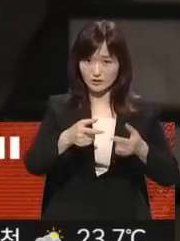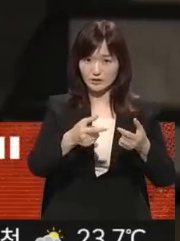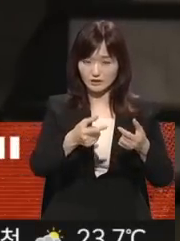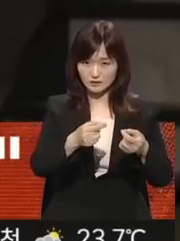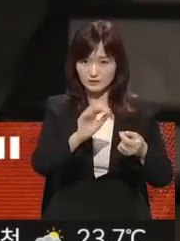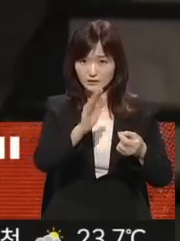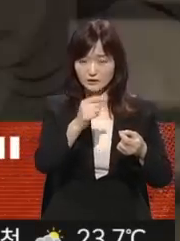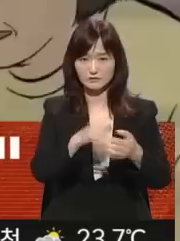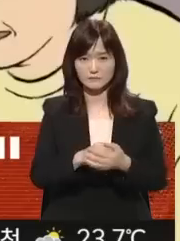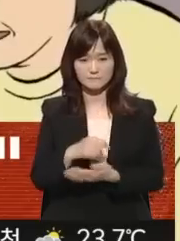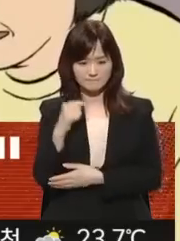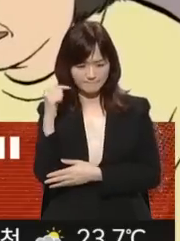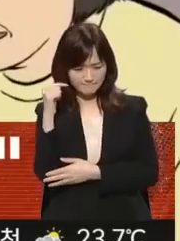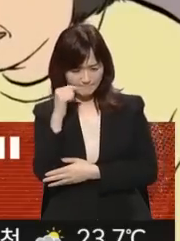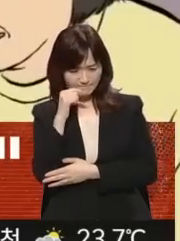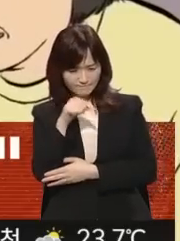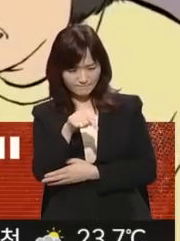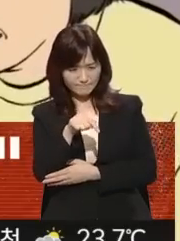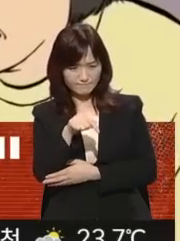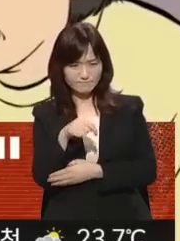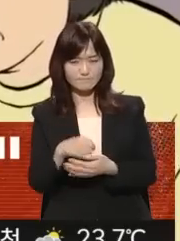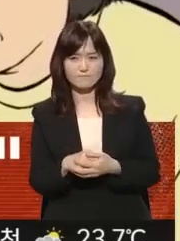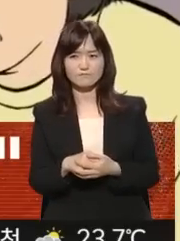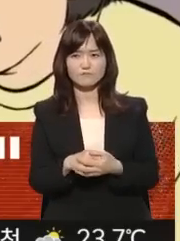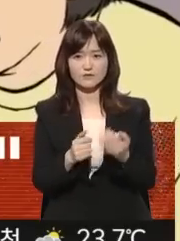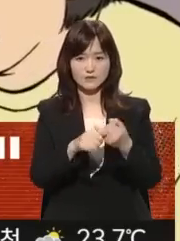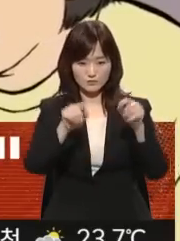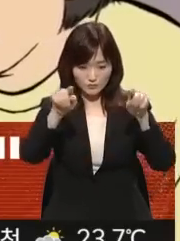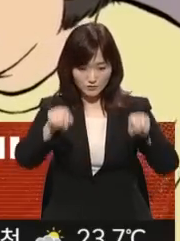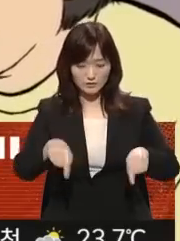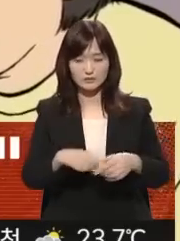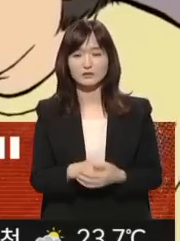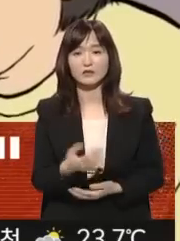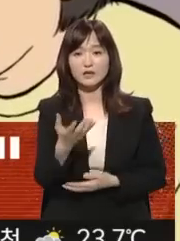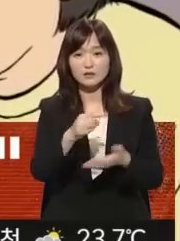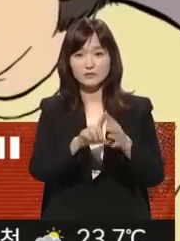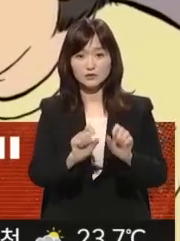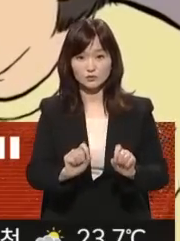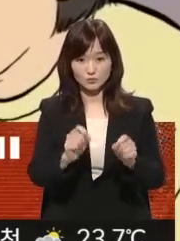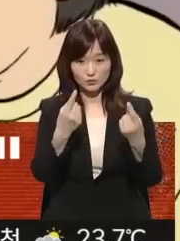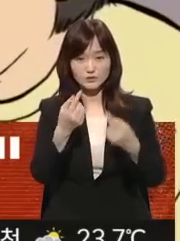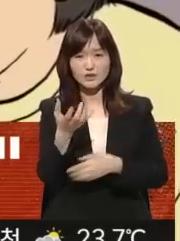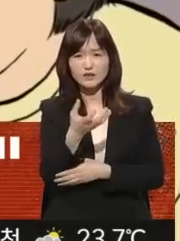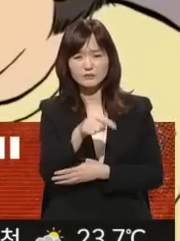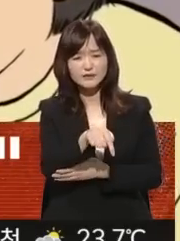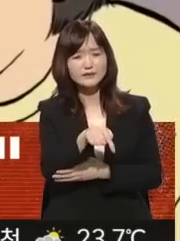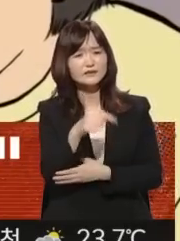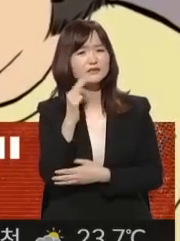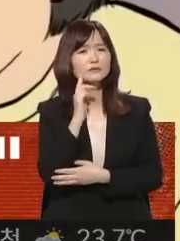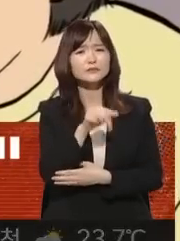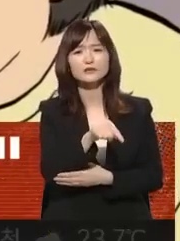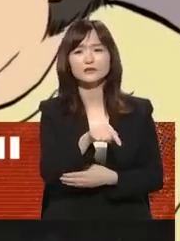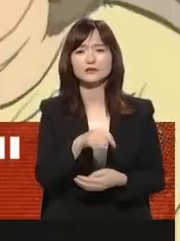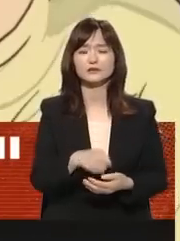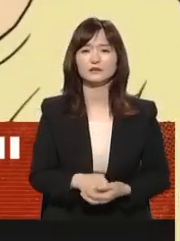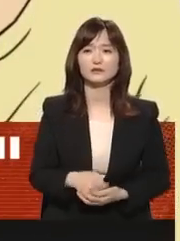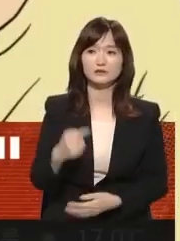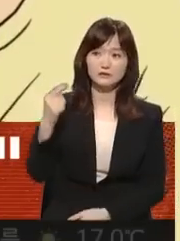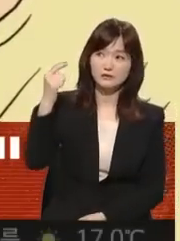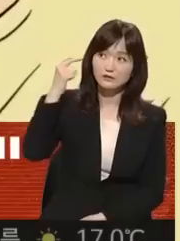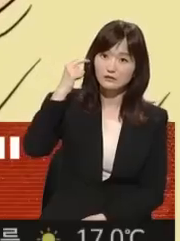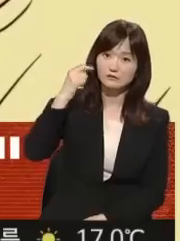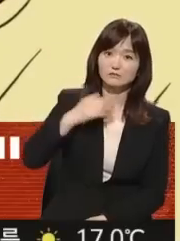이혼하겠다 그러고 아플 때 한꺼번에 아프겠더라구요라는 얘기까지 가족들이 한다면 너무 잔인한 거죠 이런 얘기를 듣고